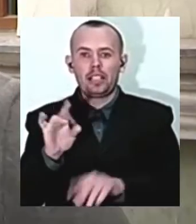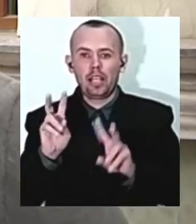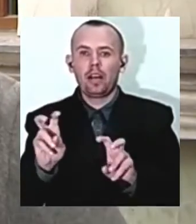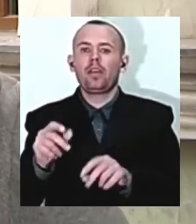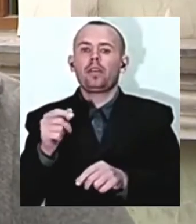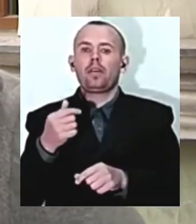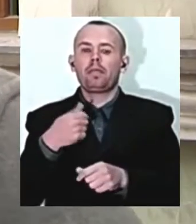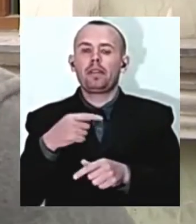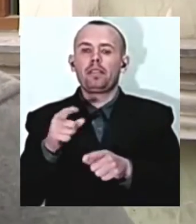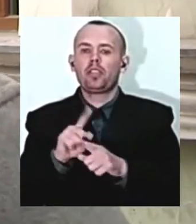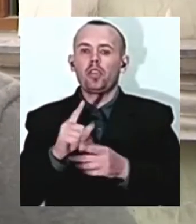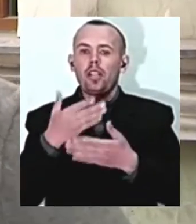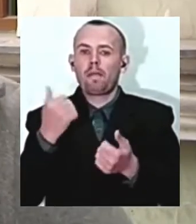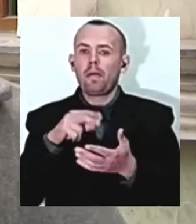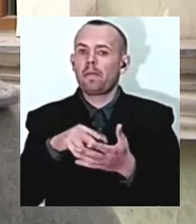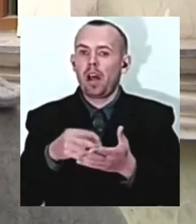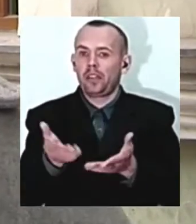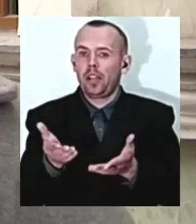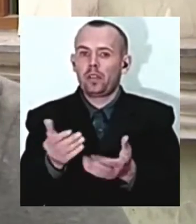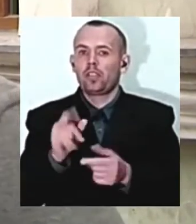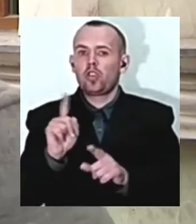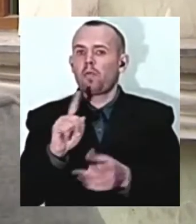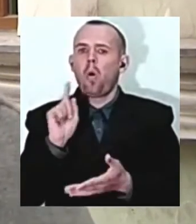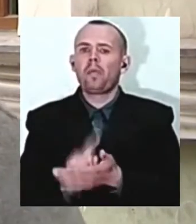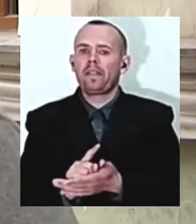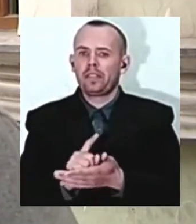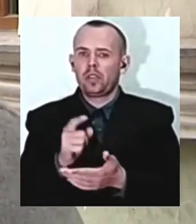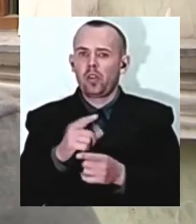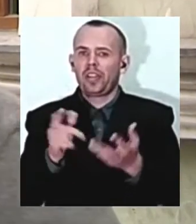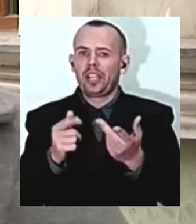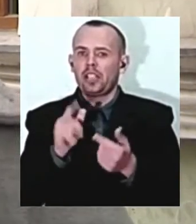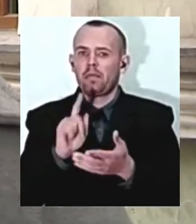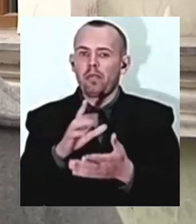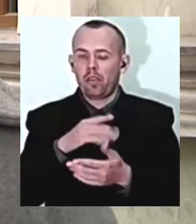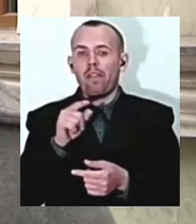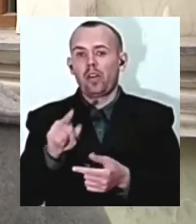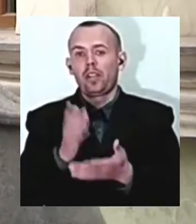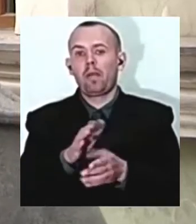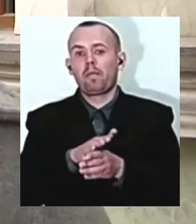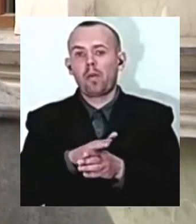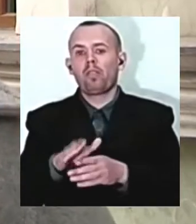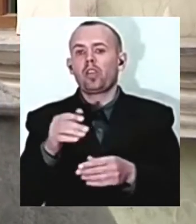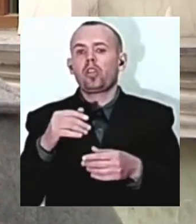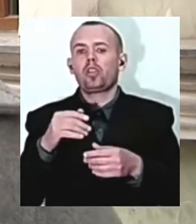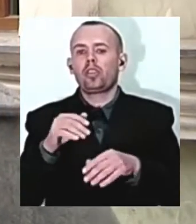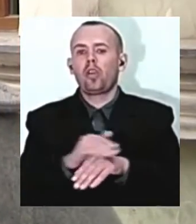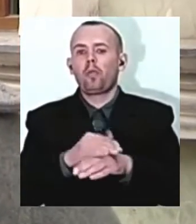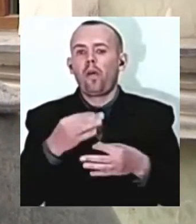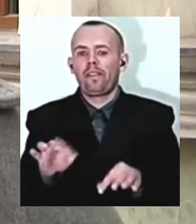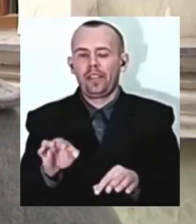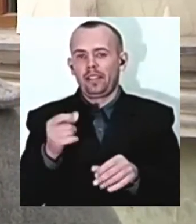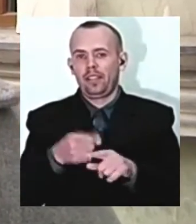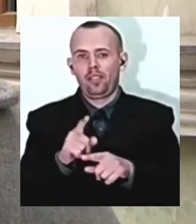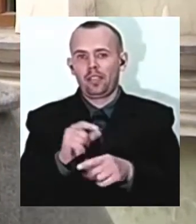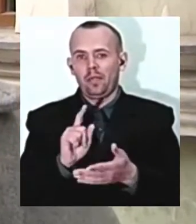плану якогось, що обов'язково якусь кількість потрібно, бо вона є повністю добровільною, немає якогось зобов'язання обов'язково вакцинації для дітей. Тобто є